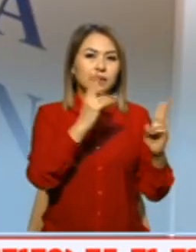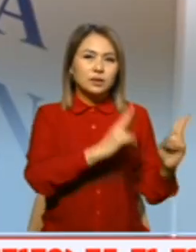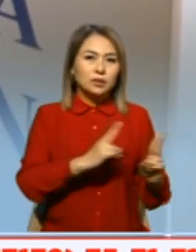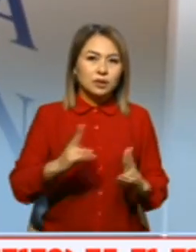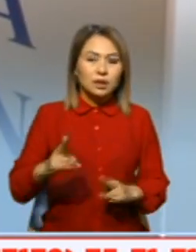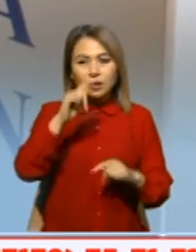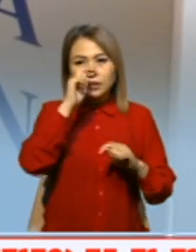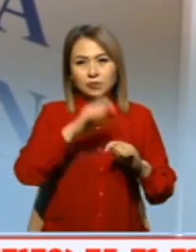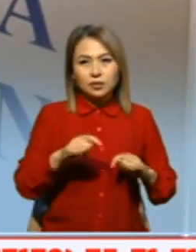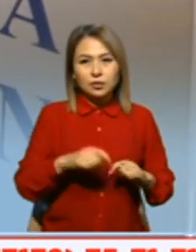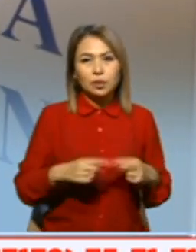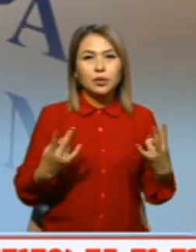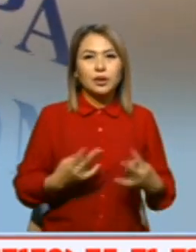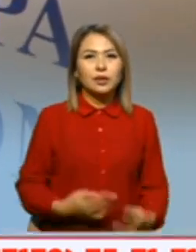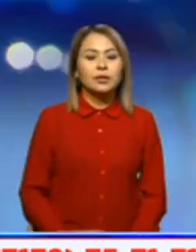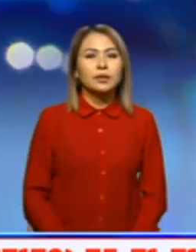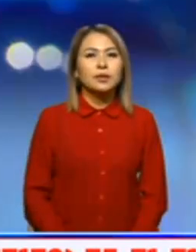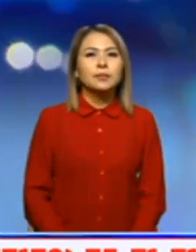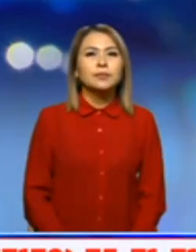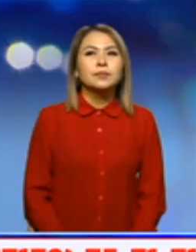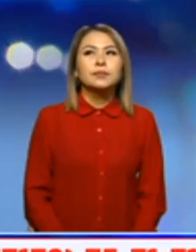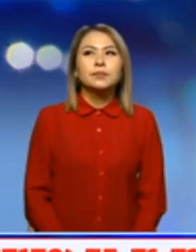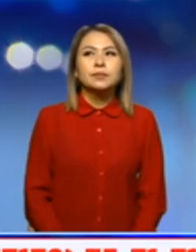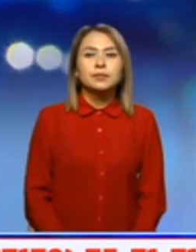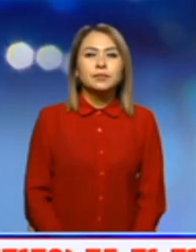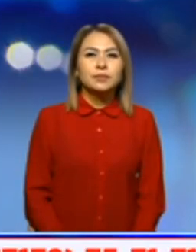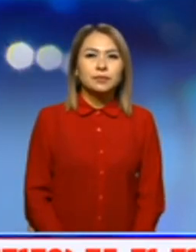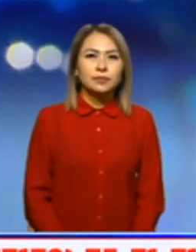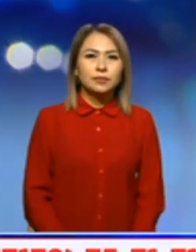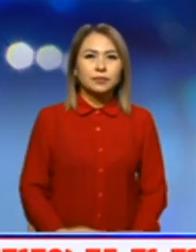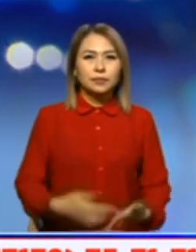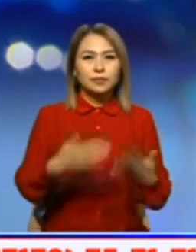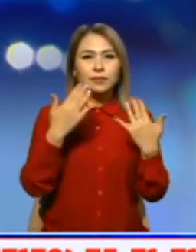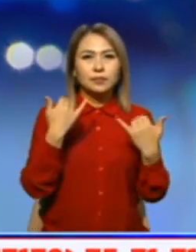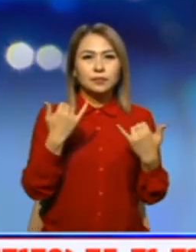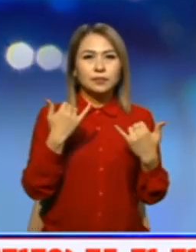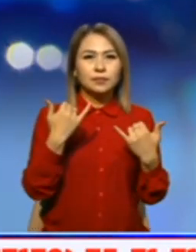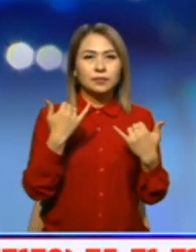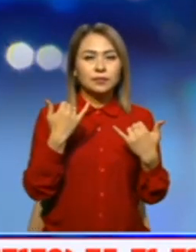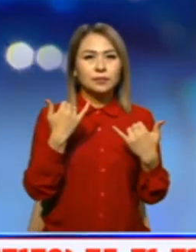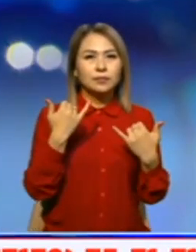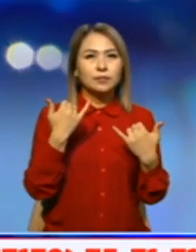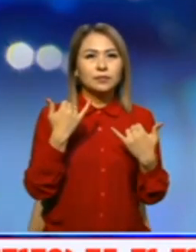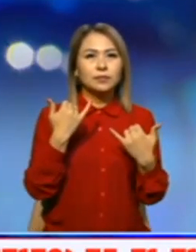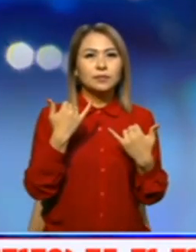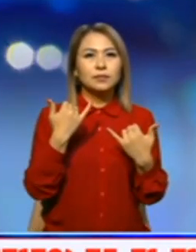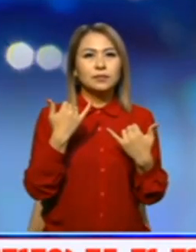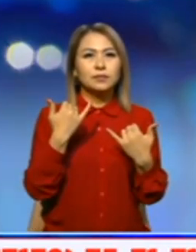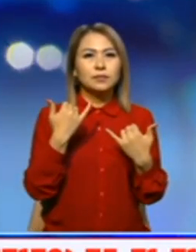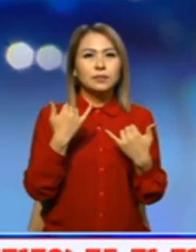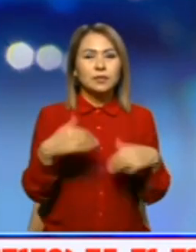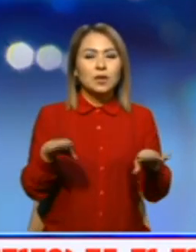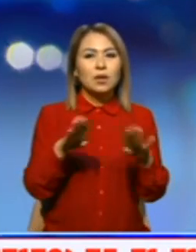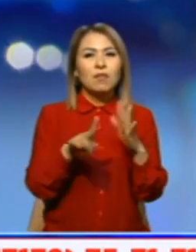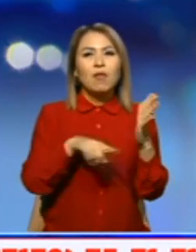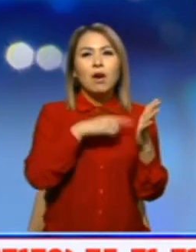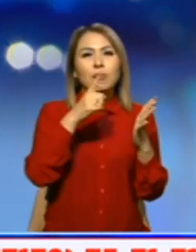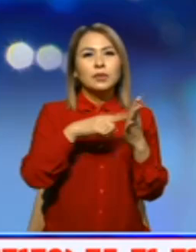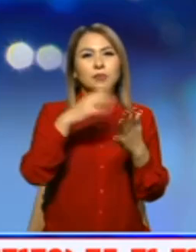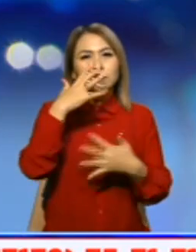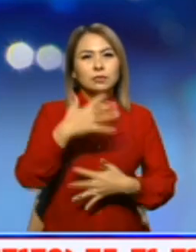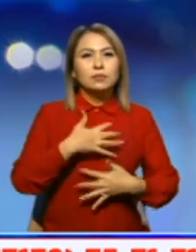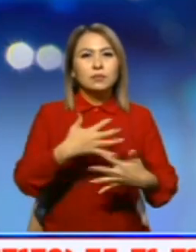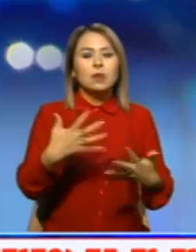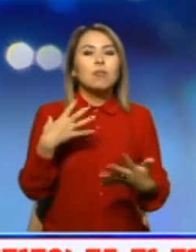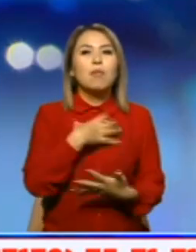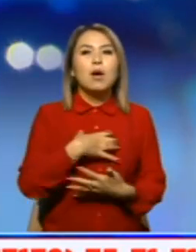тұруды әдетке айналдырыңыз. Біз тікелей эфирдеміз. Генетик дәрігер Назым Төлегенқызы, сізден бастап сұрақ, я жүктілікті